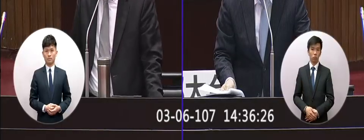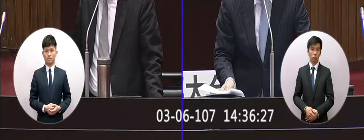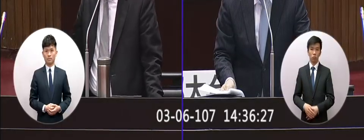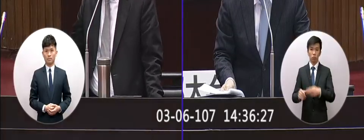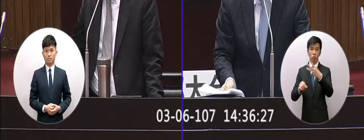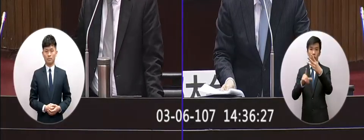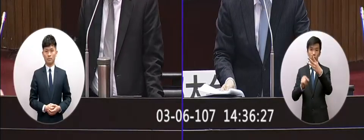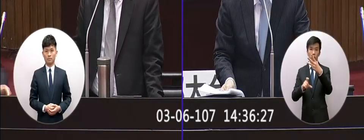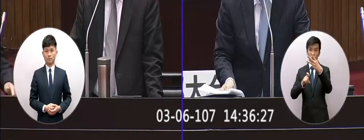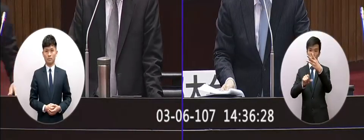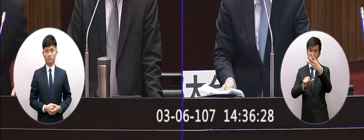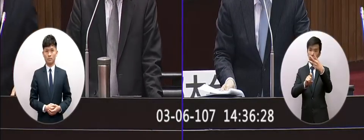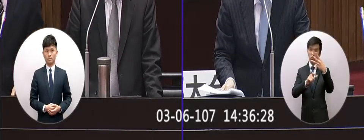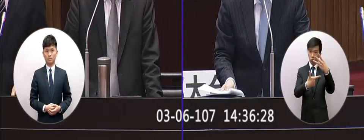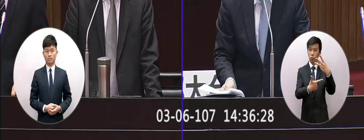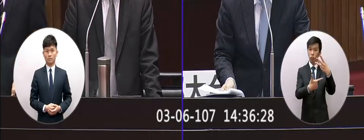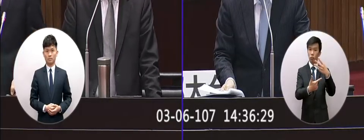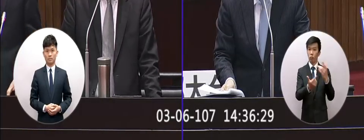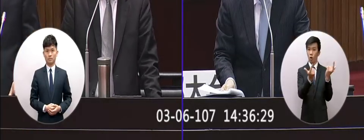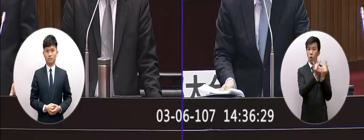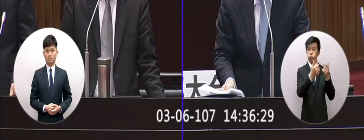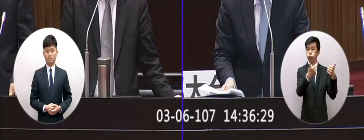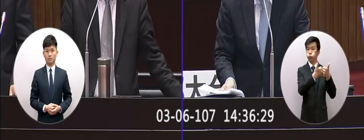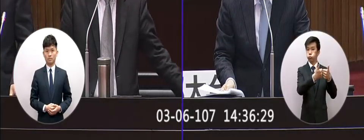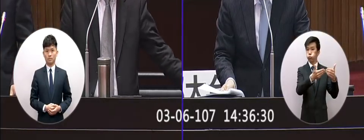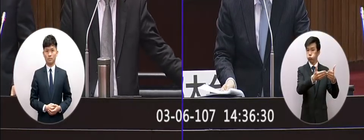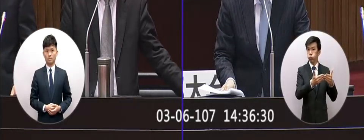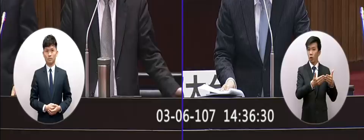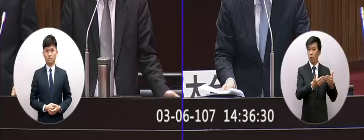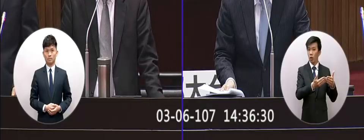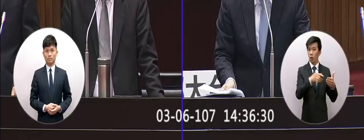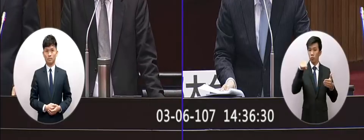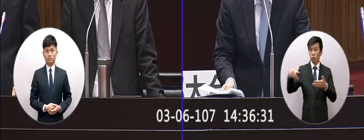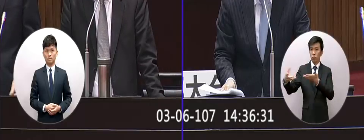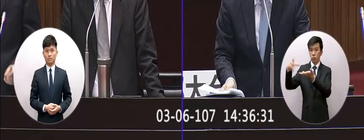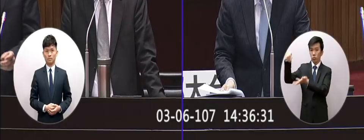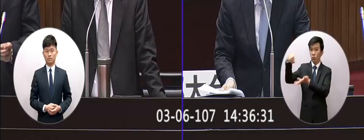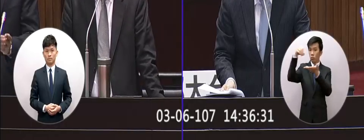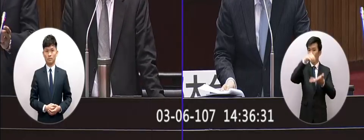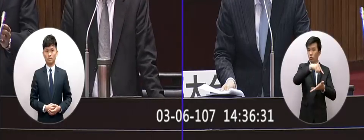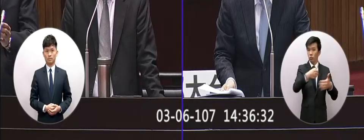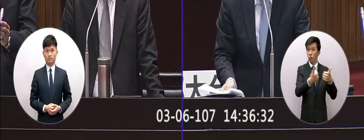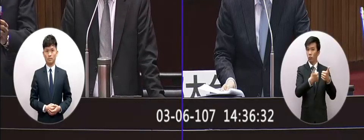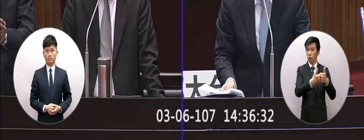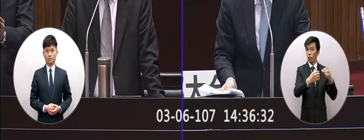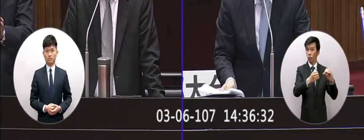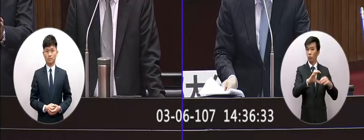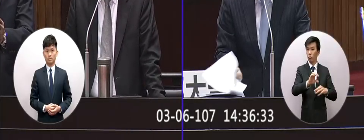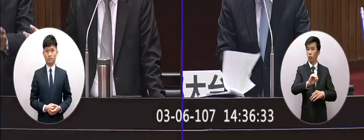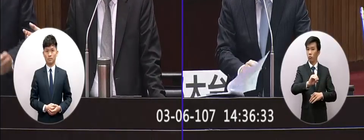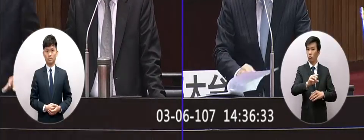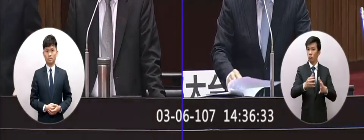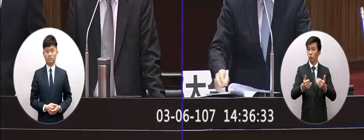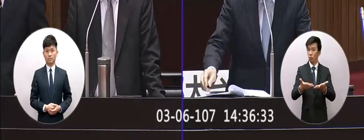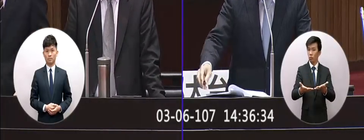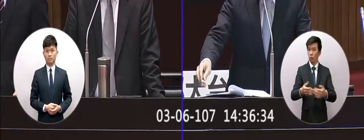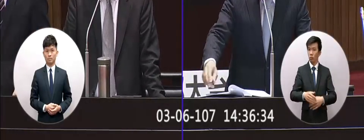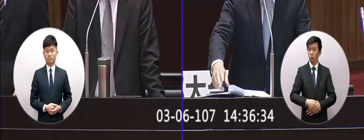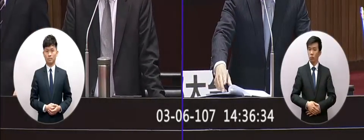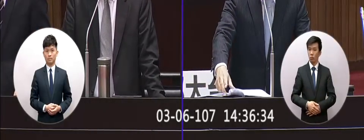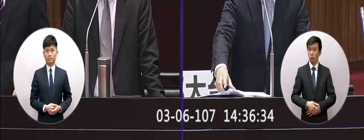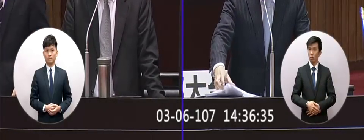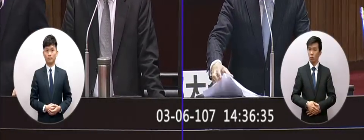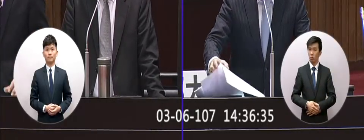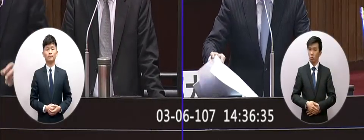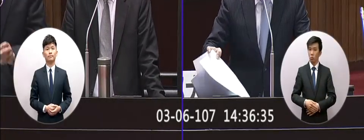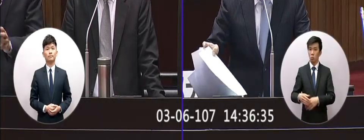3月15、15、16在台北要召开啊，有没有放在议程里面？要不要谈？要不要？日方能够一再的